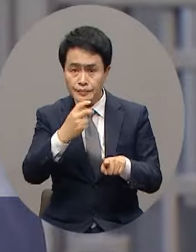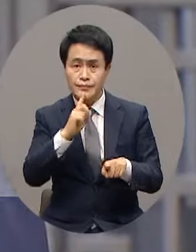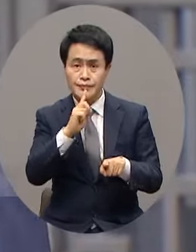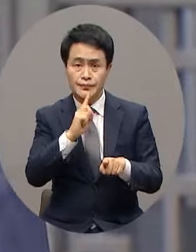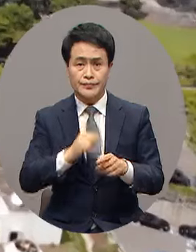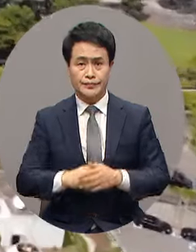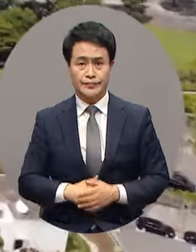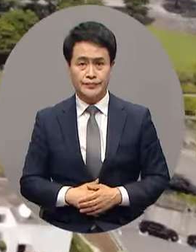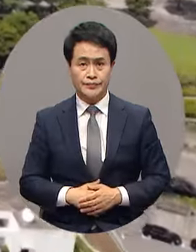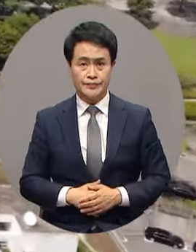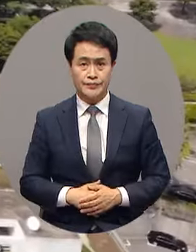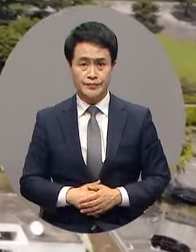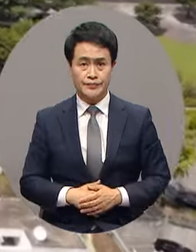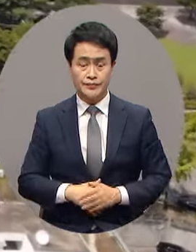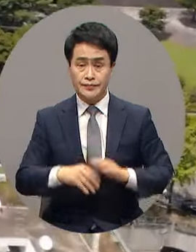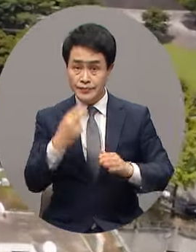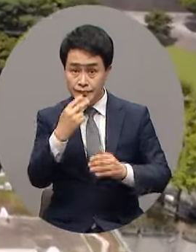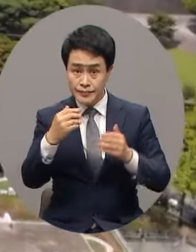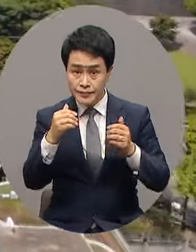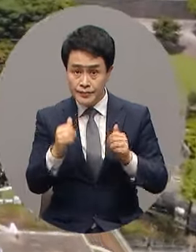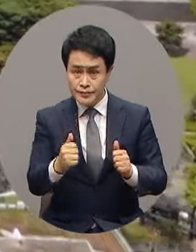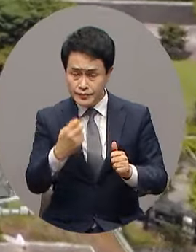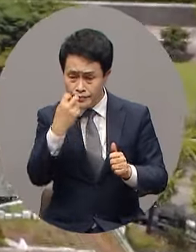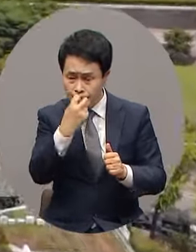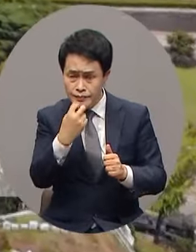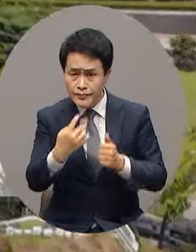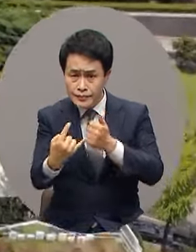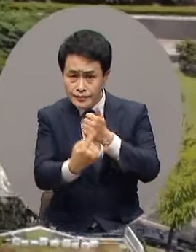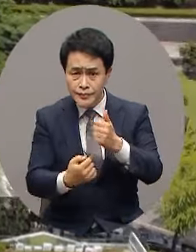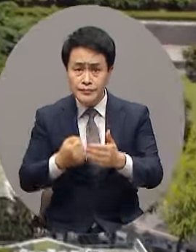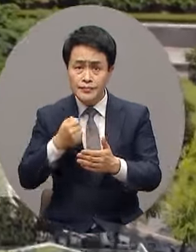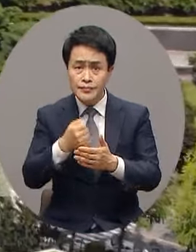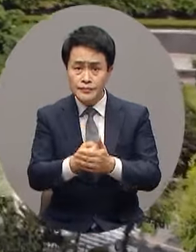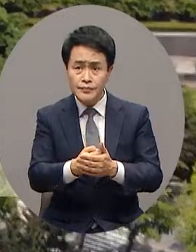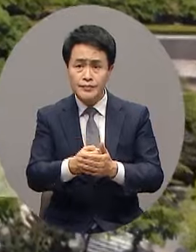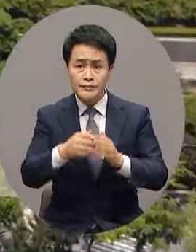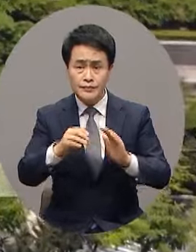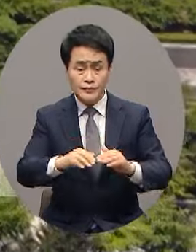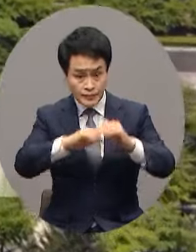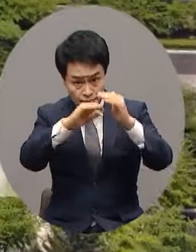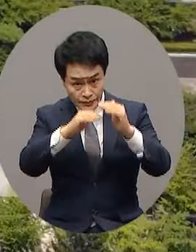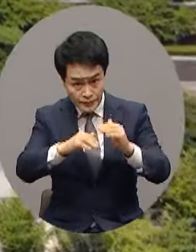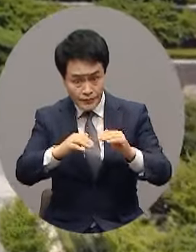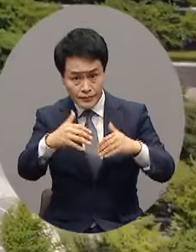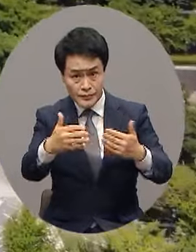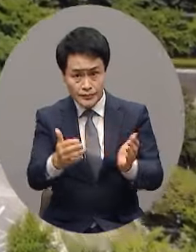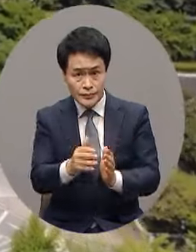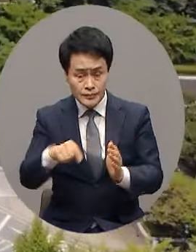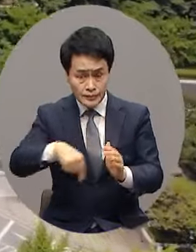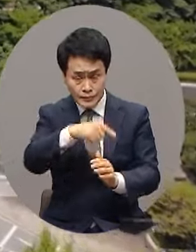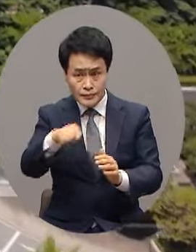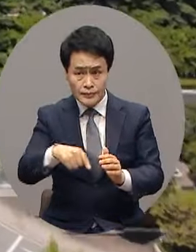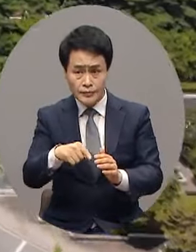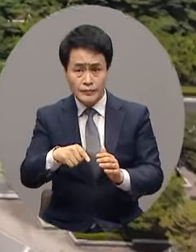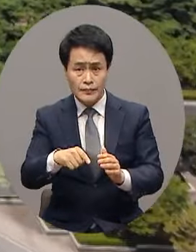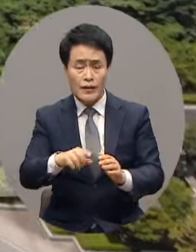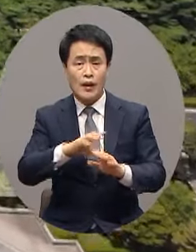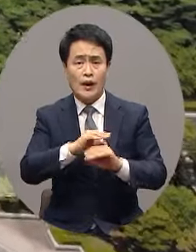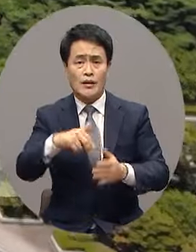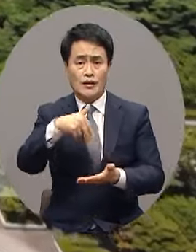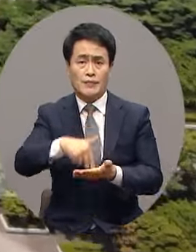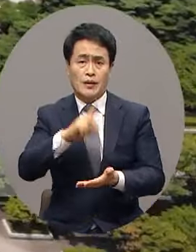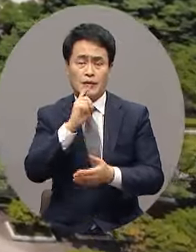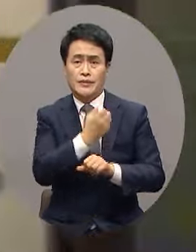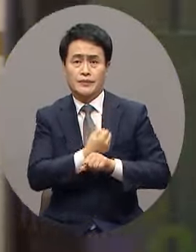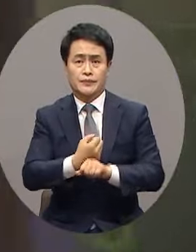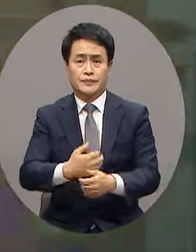했습니다. 수사팀은 수사심의위 결정과 논의 내용을 참고해서 사건을 처분하겠다는 입장을